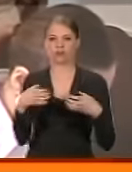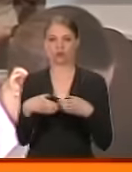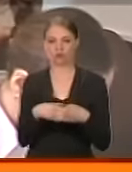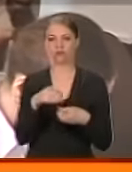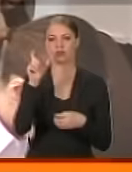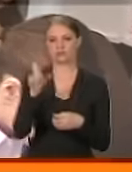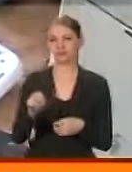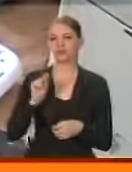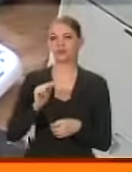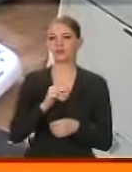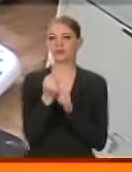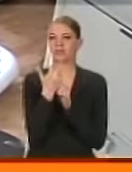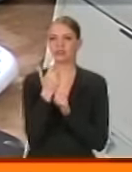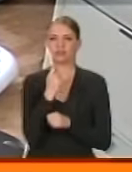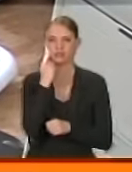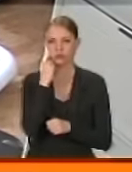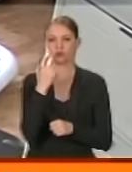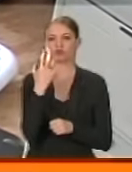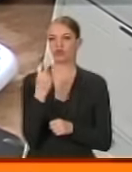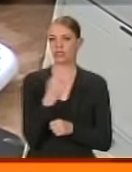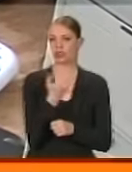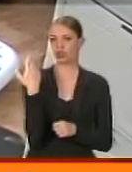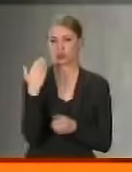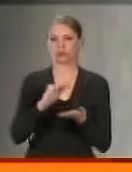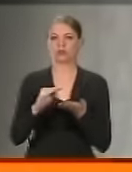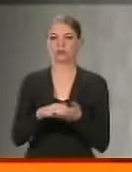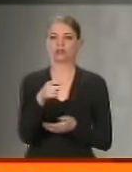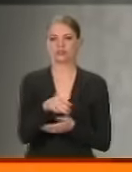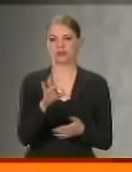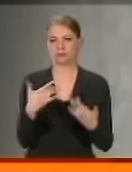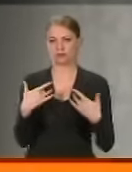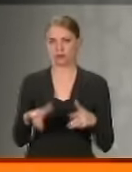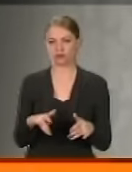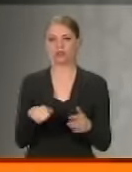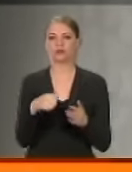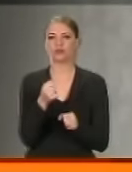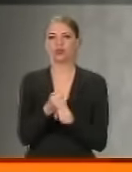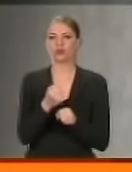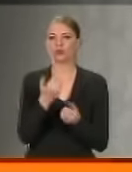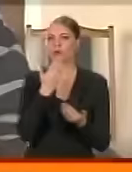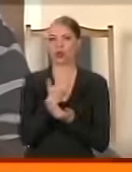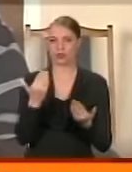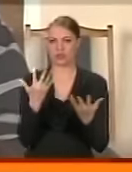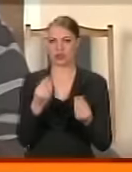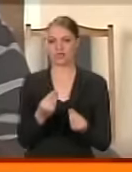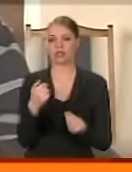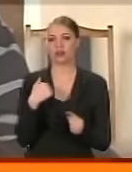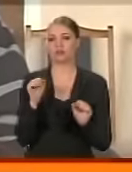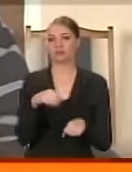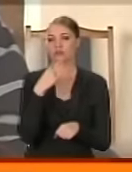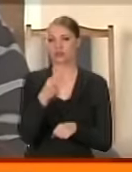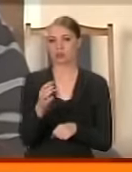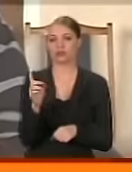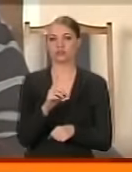Олена Пономарьова працювала 13 років. Ще тиждень тому написала заяву про звільнення. Доробляла останні дні. Я можу сказати,